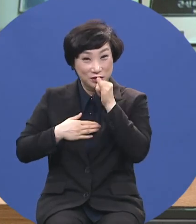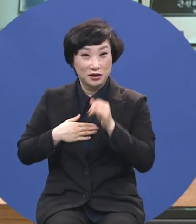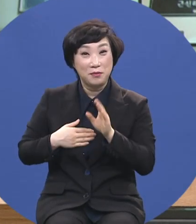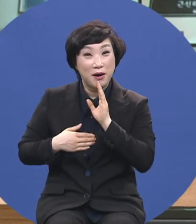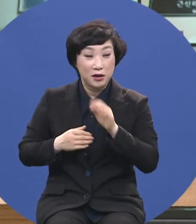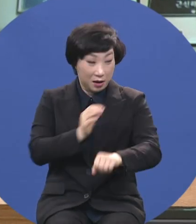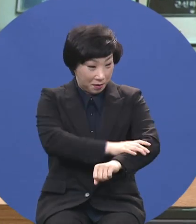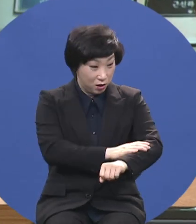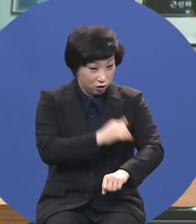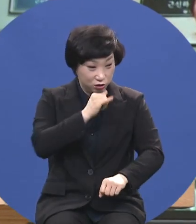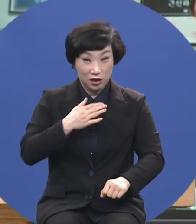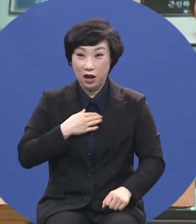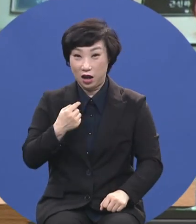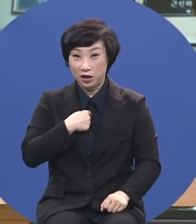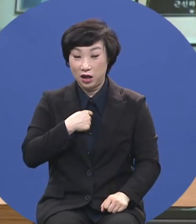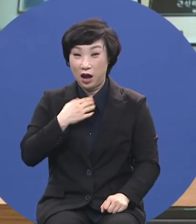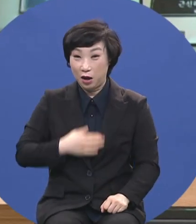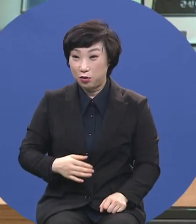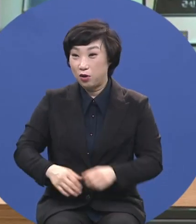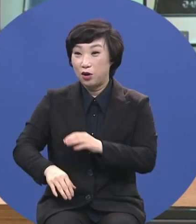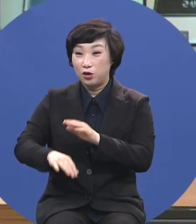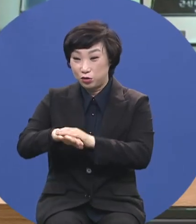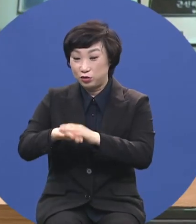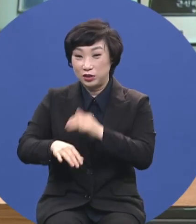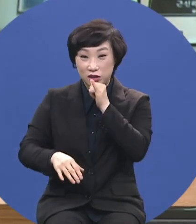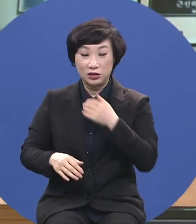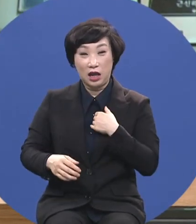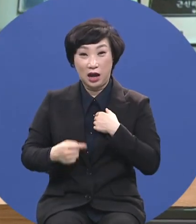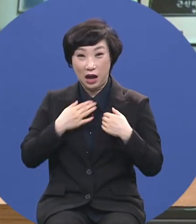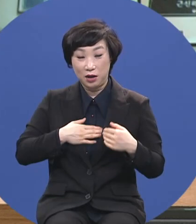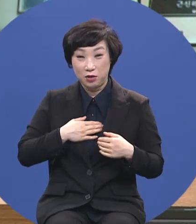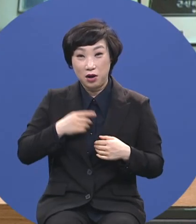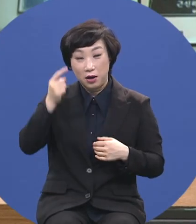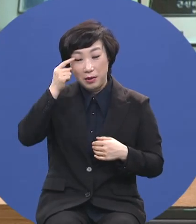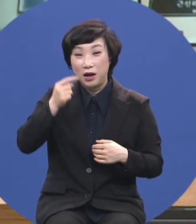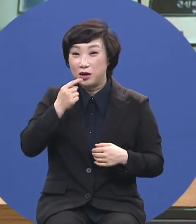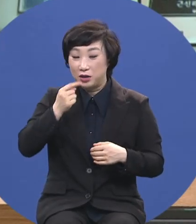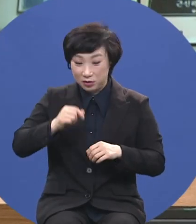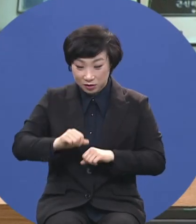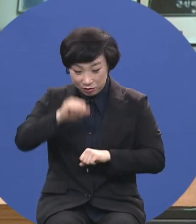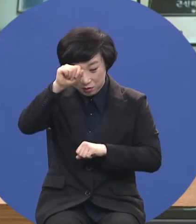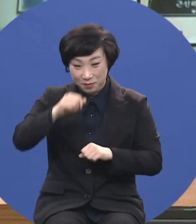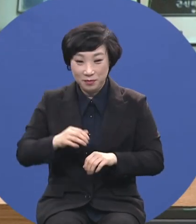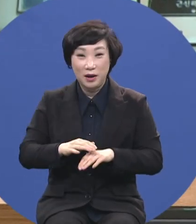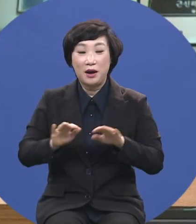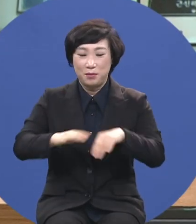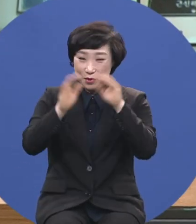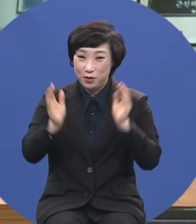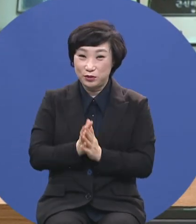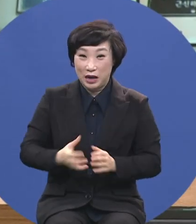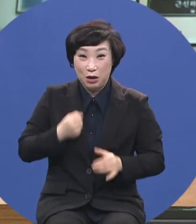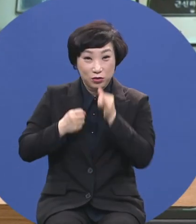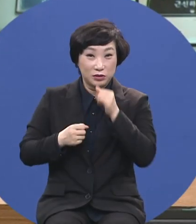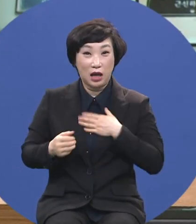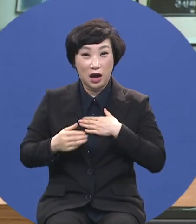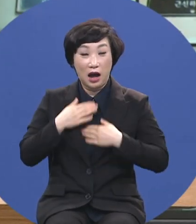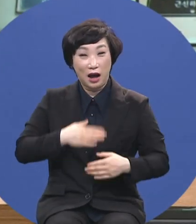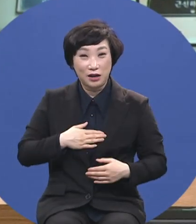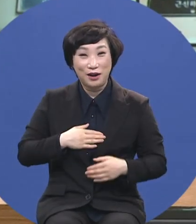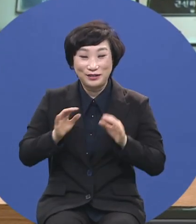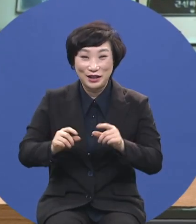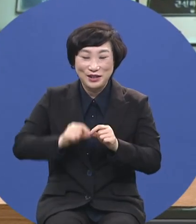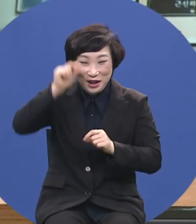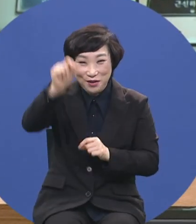손이 있는 걸 내가 알고, 발이 있는 걸 내가 알고, 혀가 있는 걸 내가 알고, 눈이 있는 걸 내가 아는데 그보다 영원히 크신